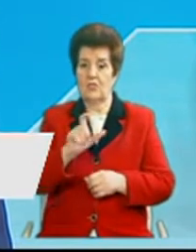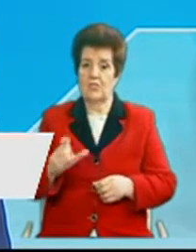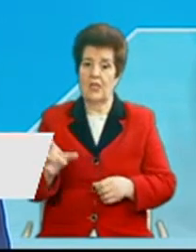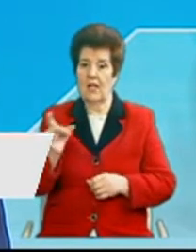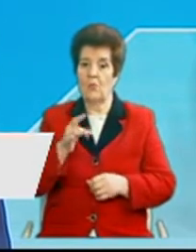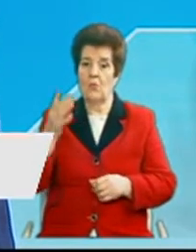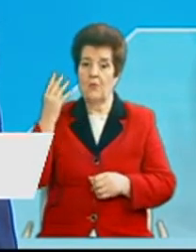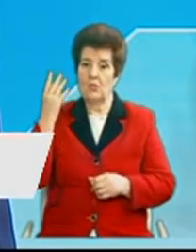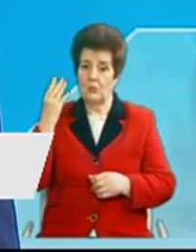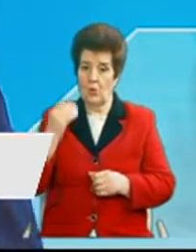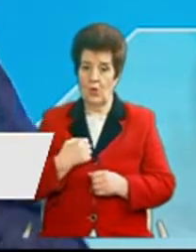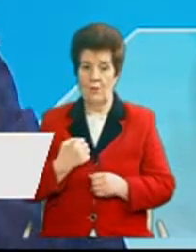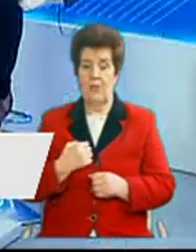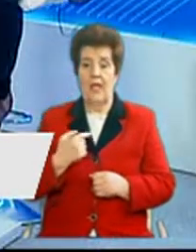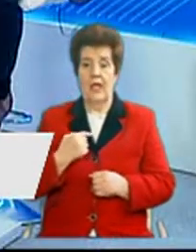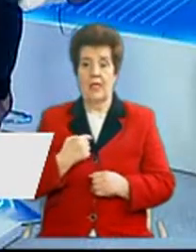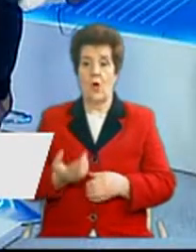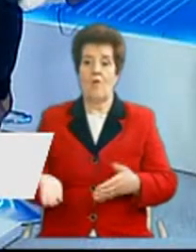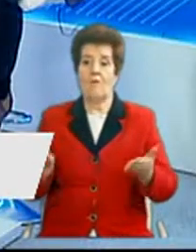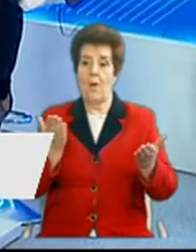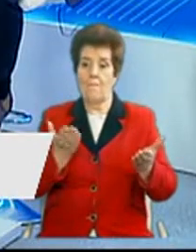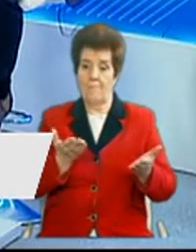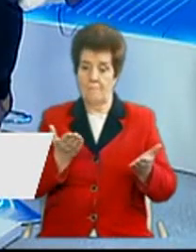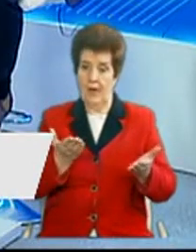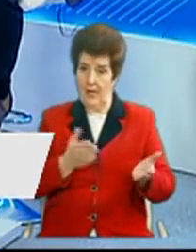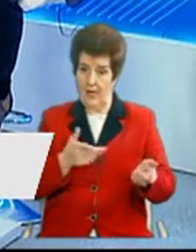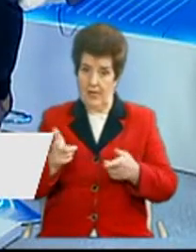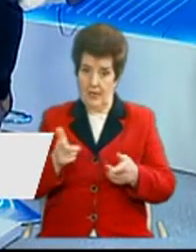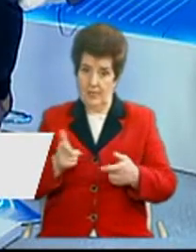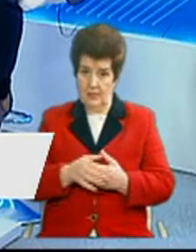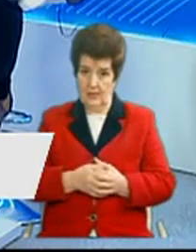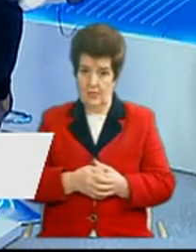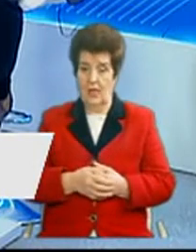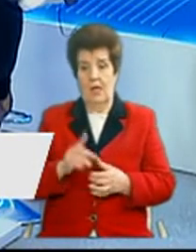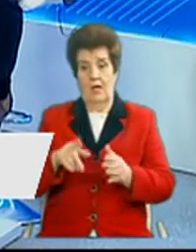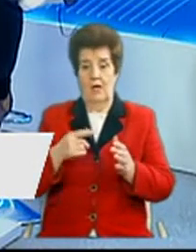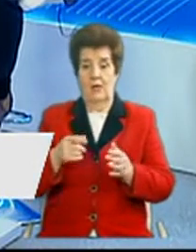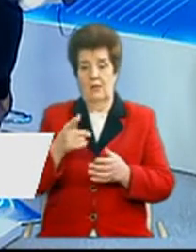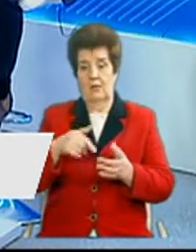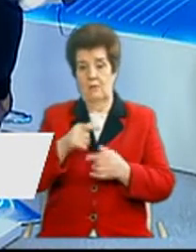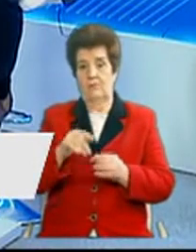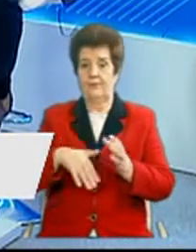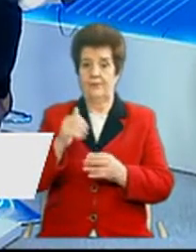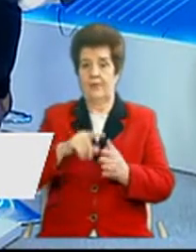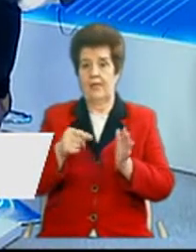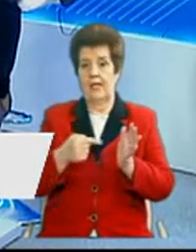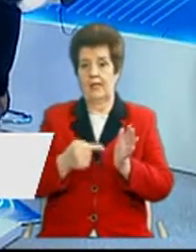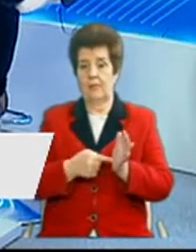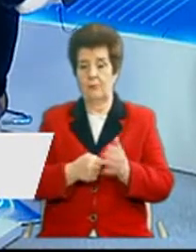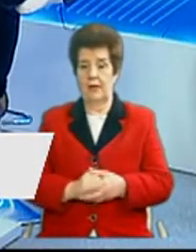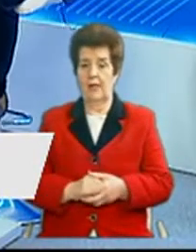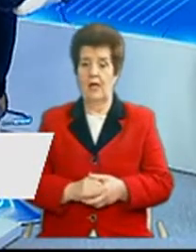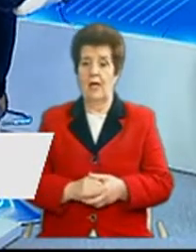Moldova. Da. Eu m-am pregătit între timp pentru că intrăm foarte direct așa în problemă, în întrebări, bolul acesta cu întrebări legate de